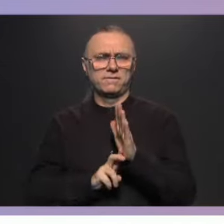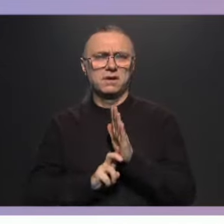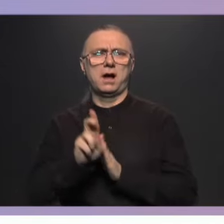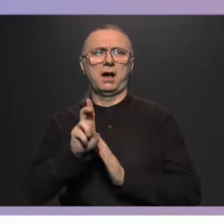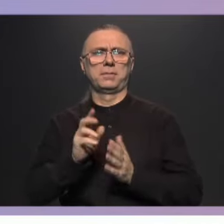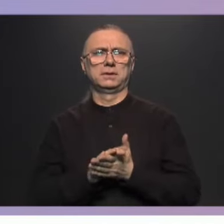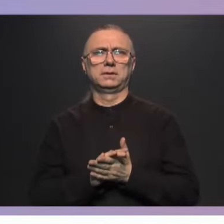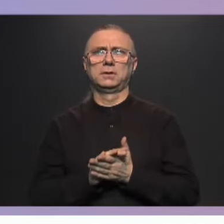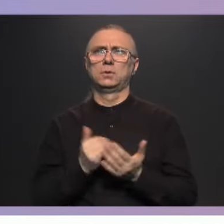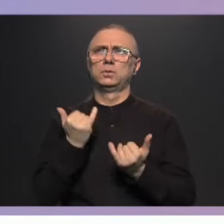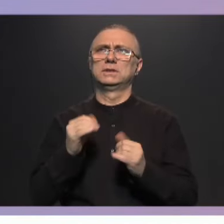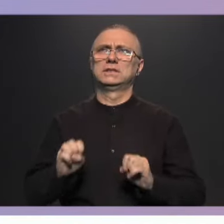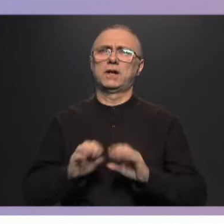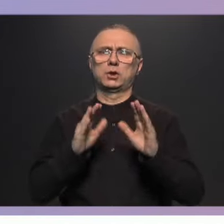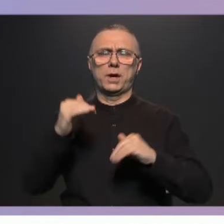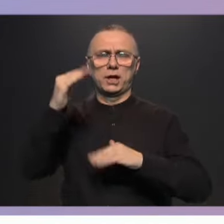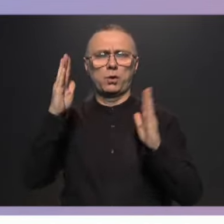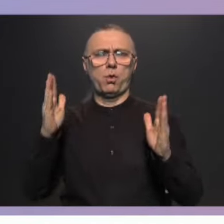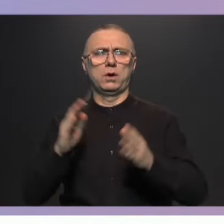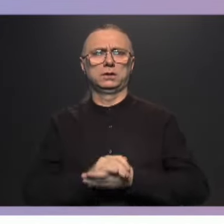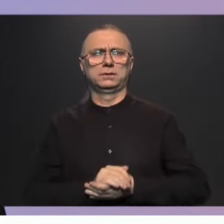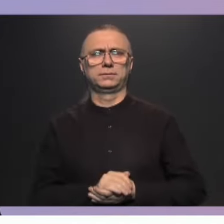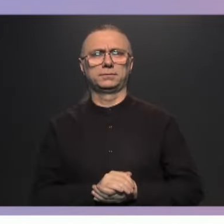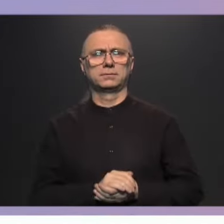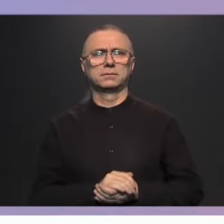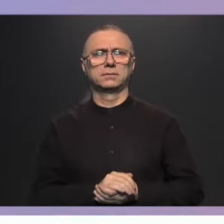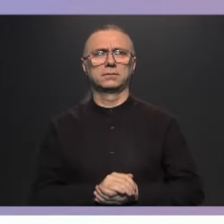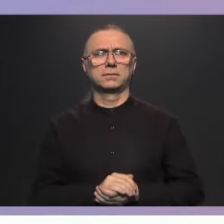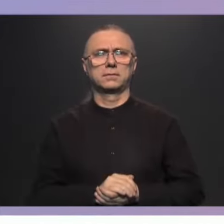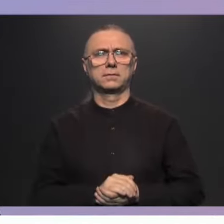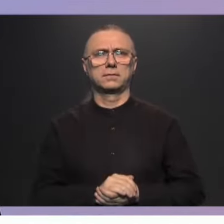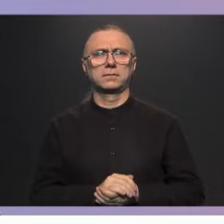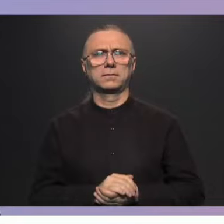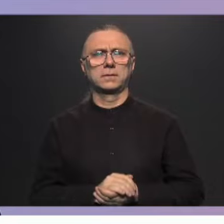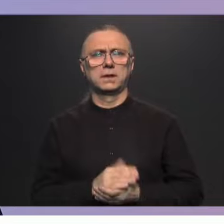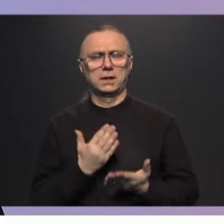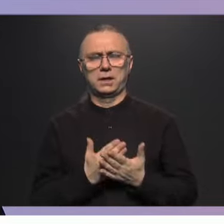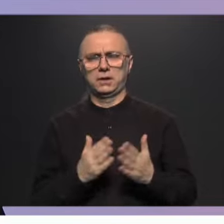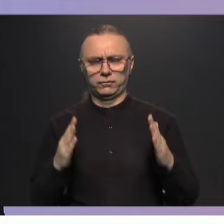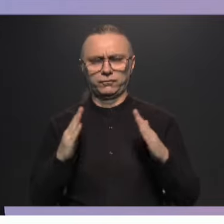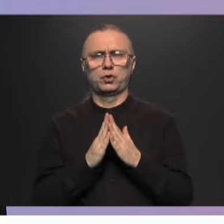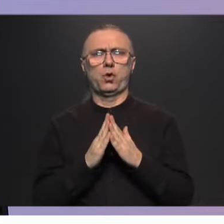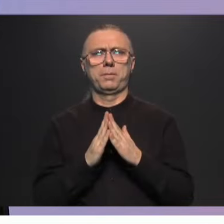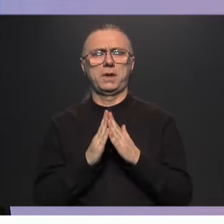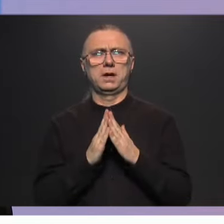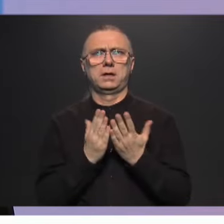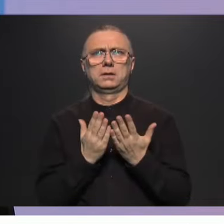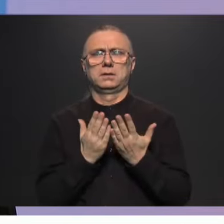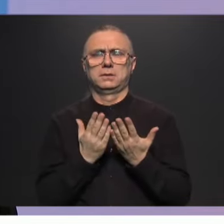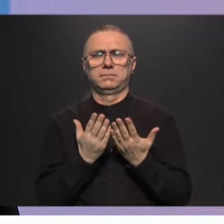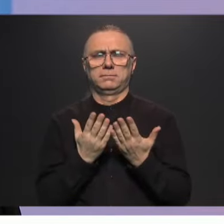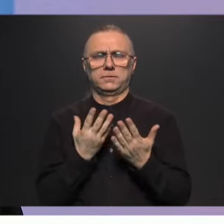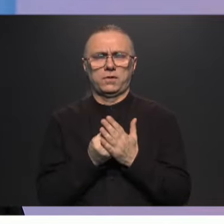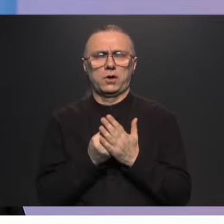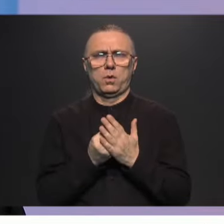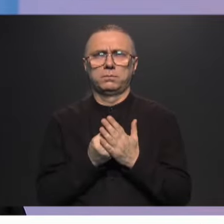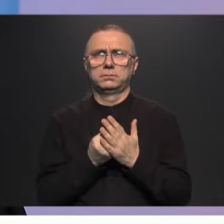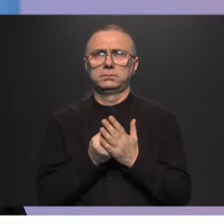у святой иконы. Или келейно, ну, в доме, затворившись в клеть свою, так скажем,